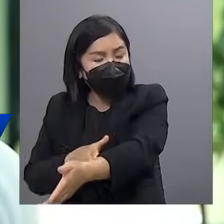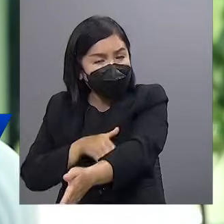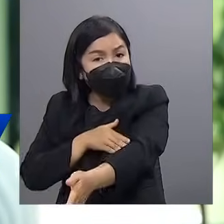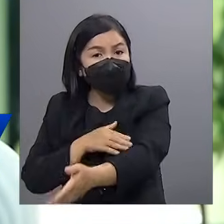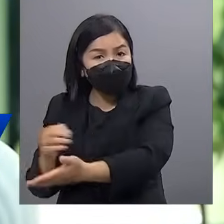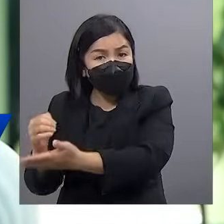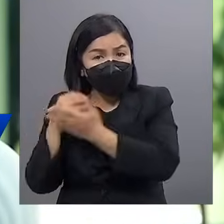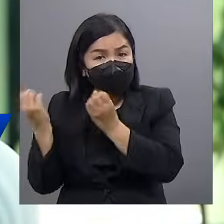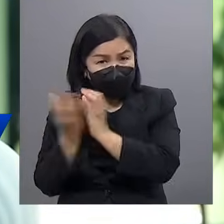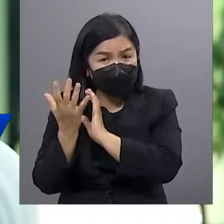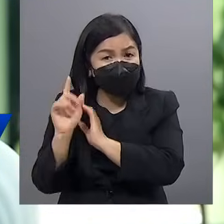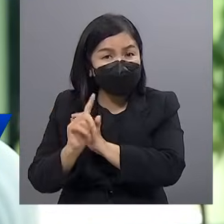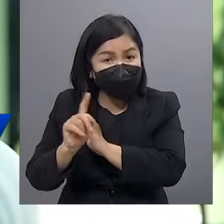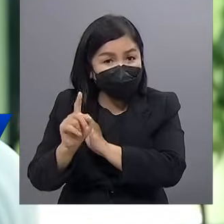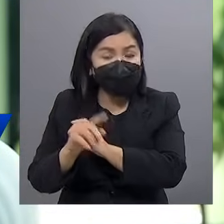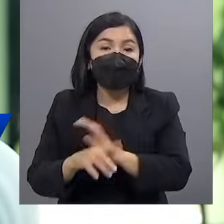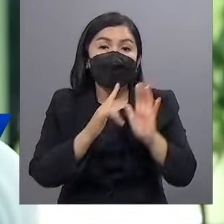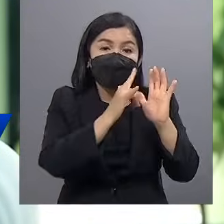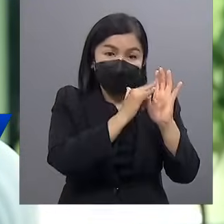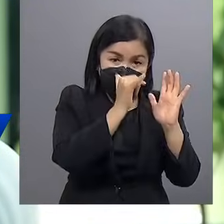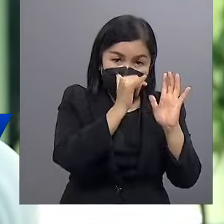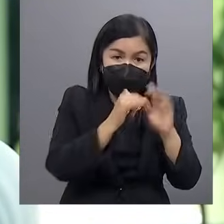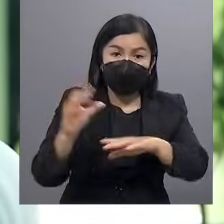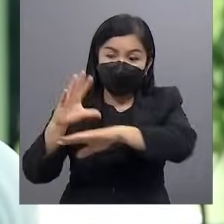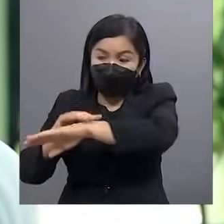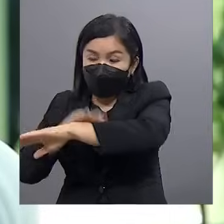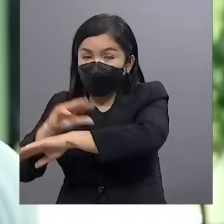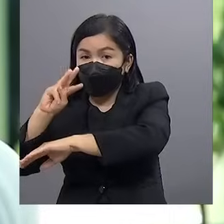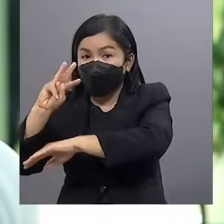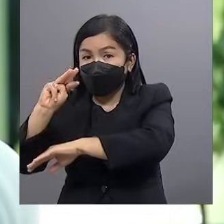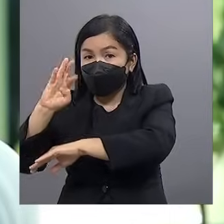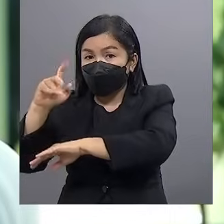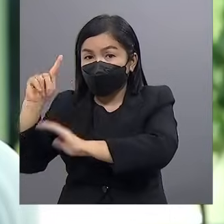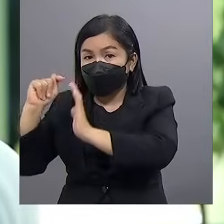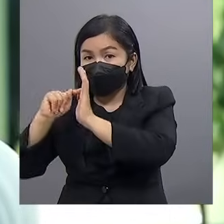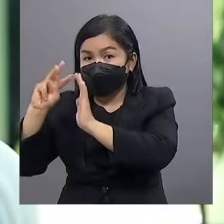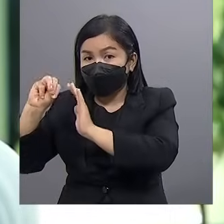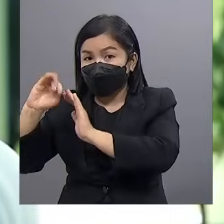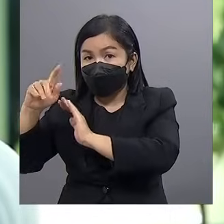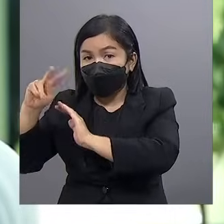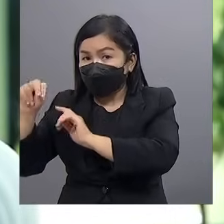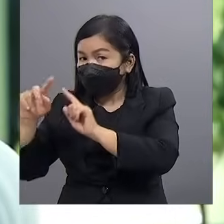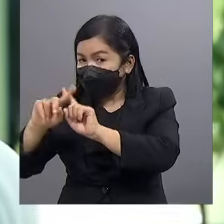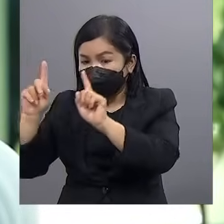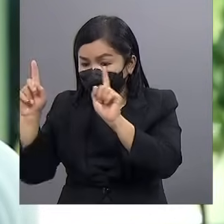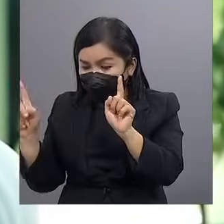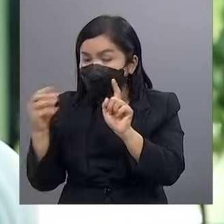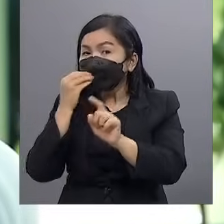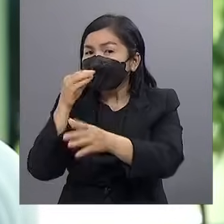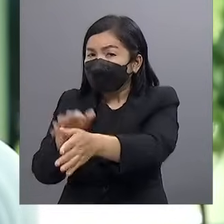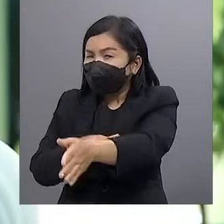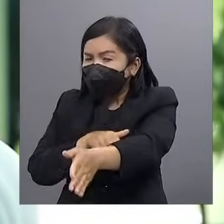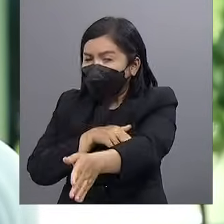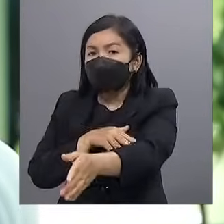มันต่างกันแต่สิ่งที่อาจจะเหมือนกันก็คือว่าถ้าเกิดว่าเราทานระยะยาวเกินไปนะอันมีผลเสียก็ได้นะครับวิตามิน